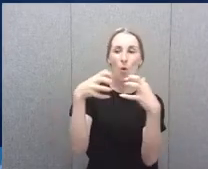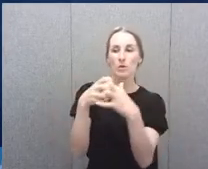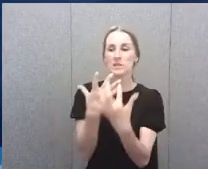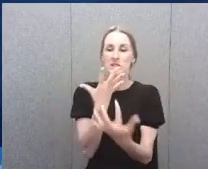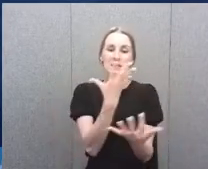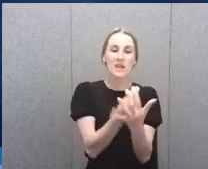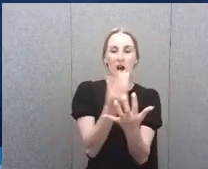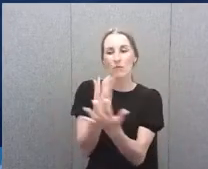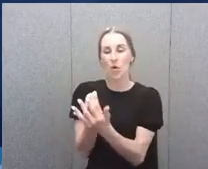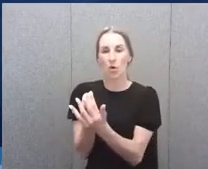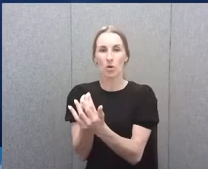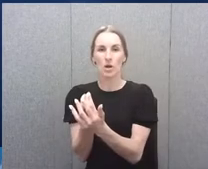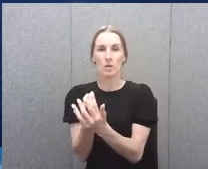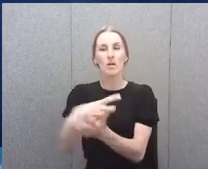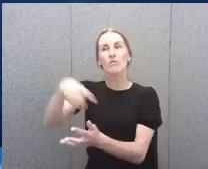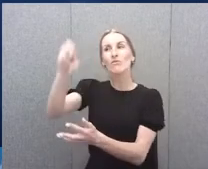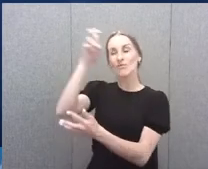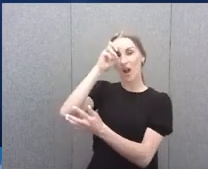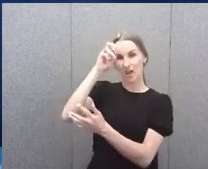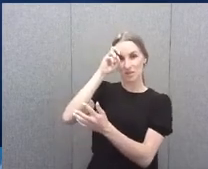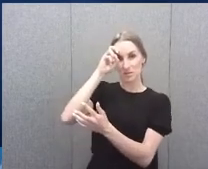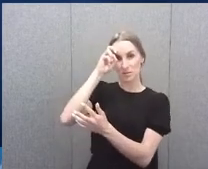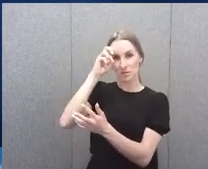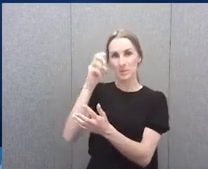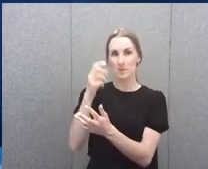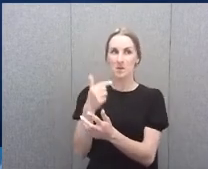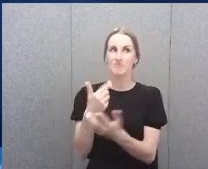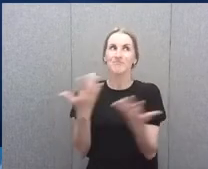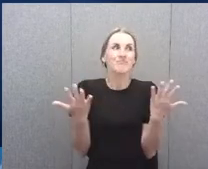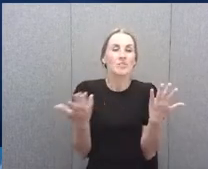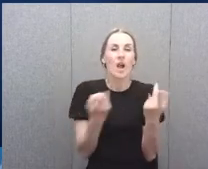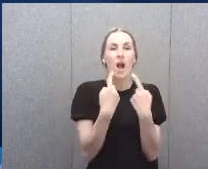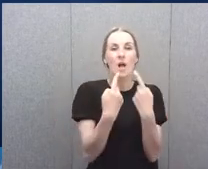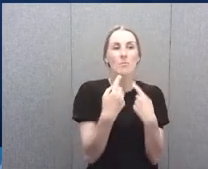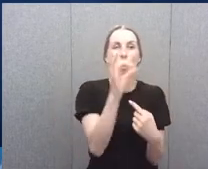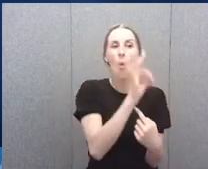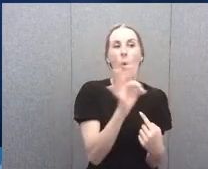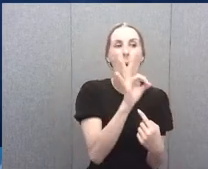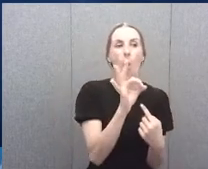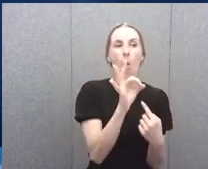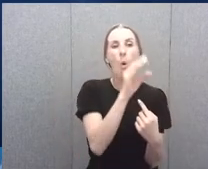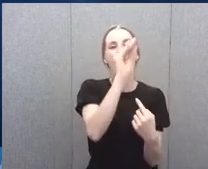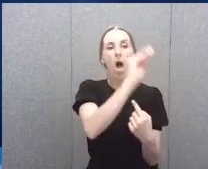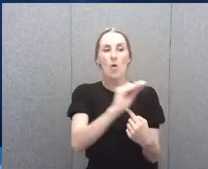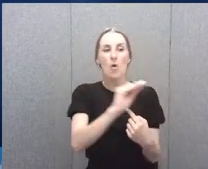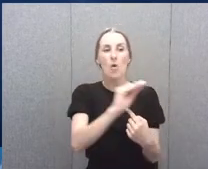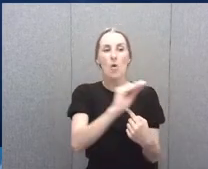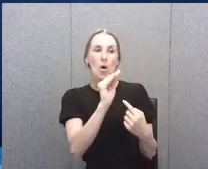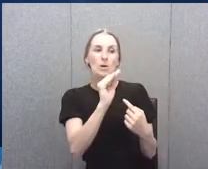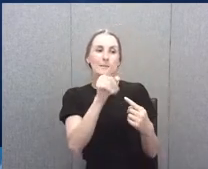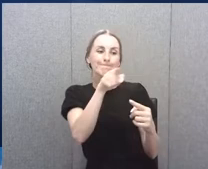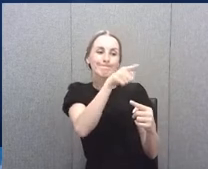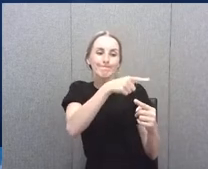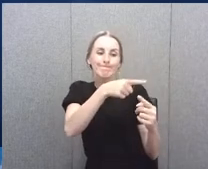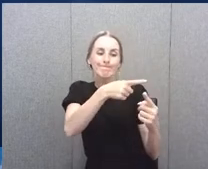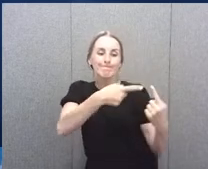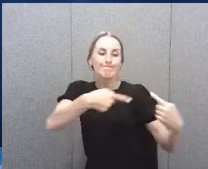и бороться за свое цивилизованное государство, говоря, по крайней мере, о